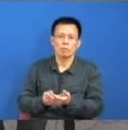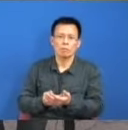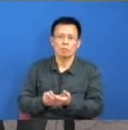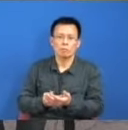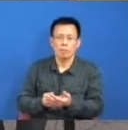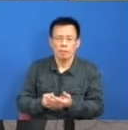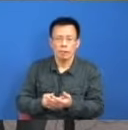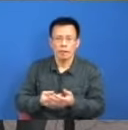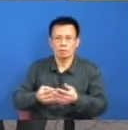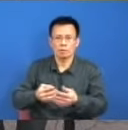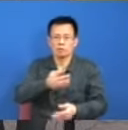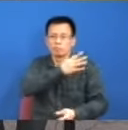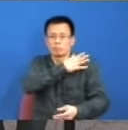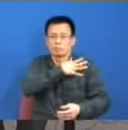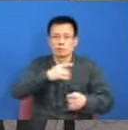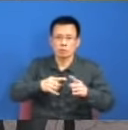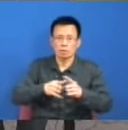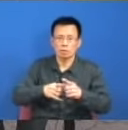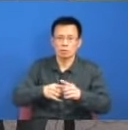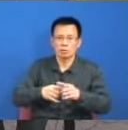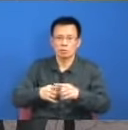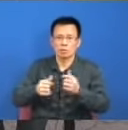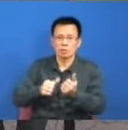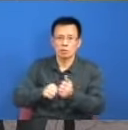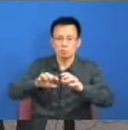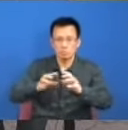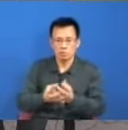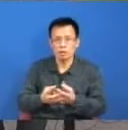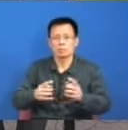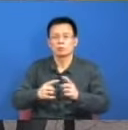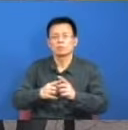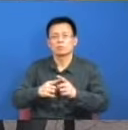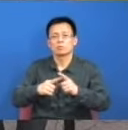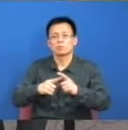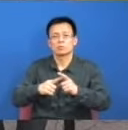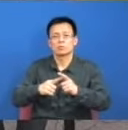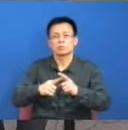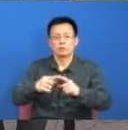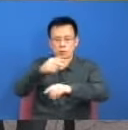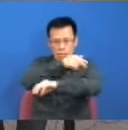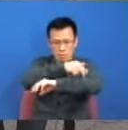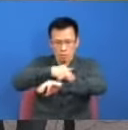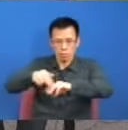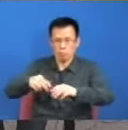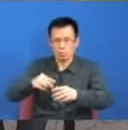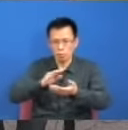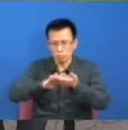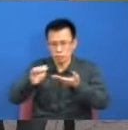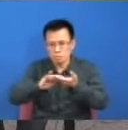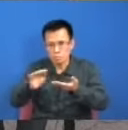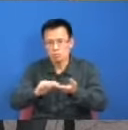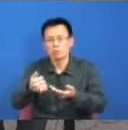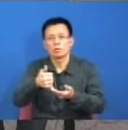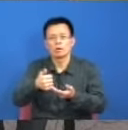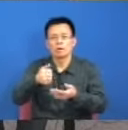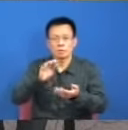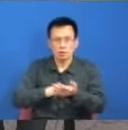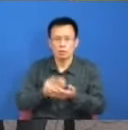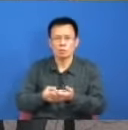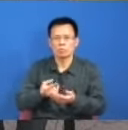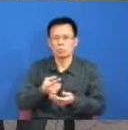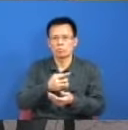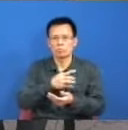辦啊，或者其他嘅協辦嘅係團體咧，無論計劃得幾周長都好，你仍然唔能夠排除剛才你所